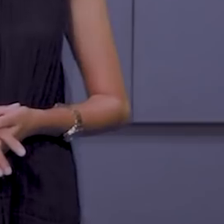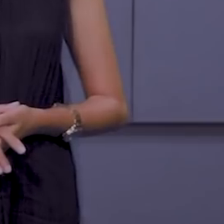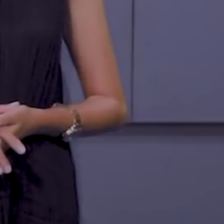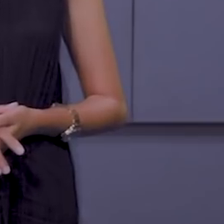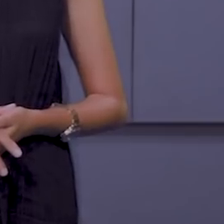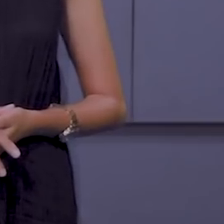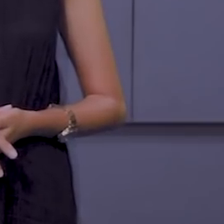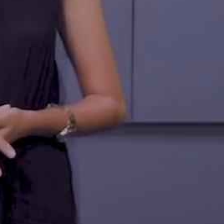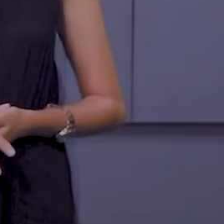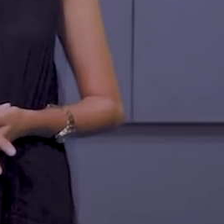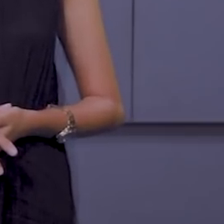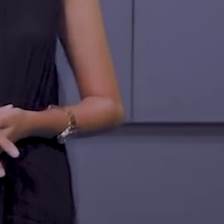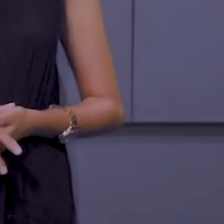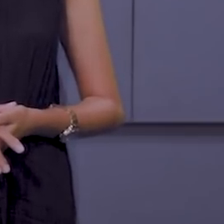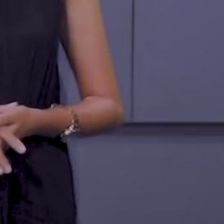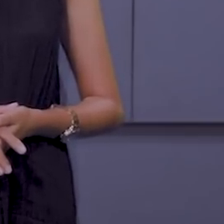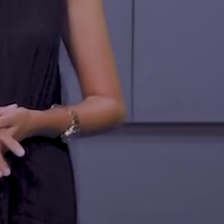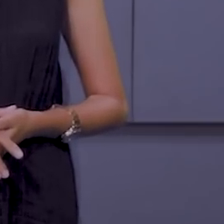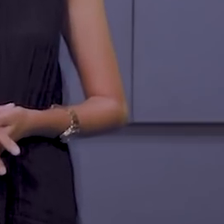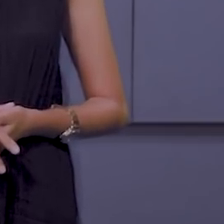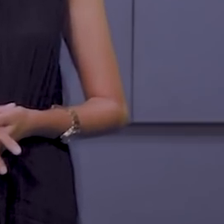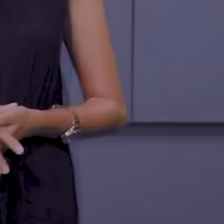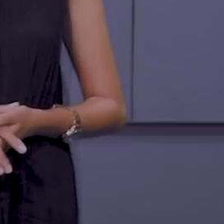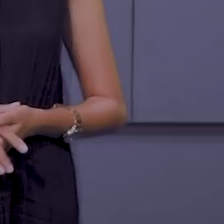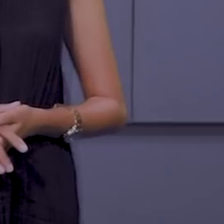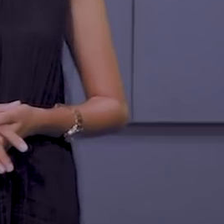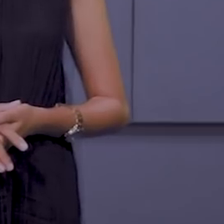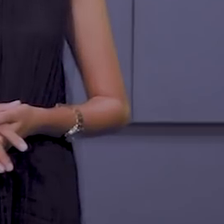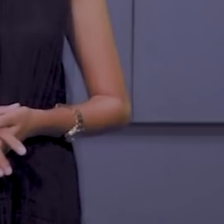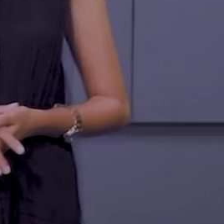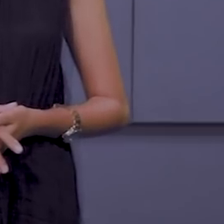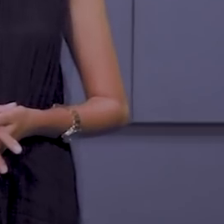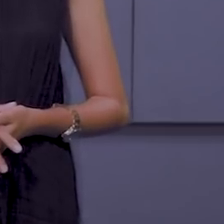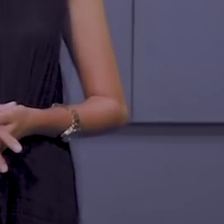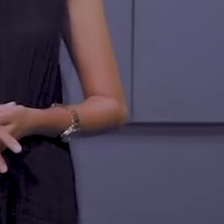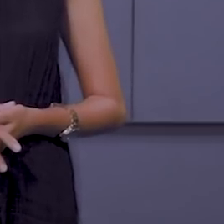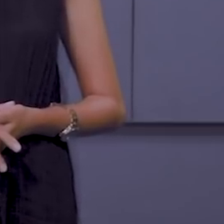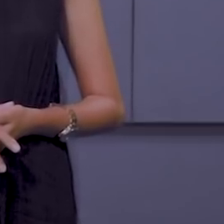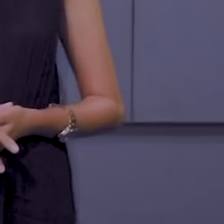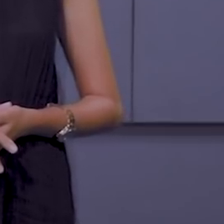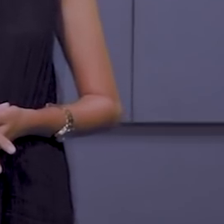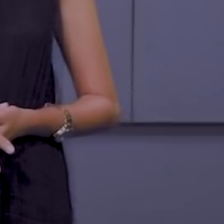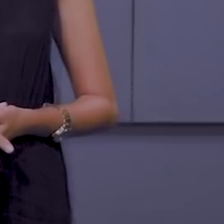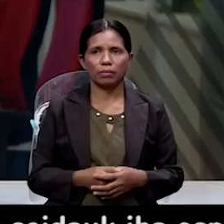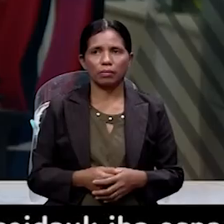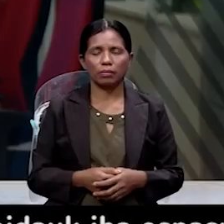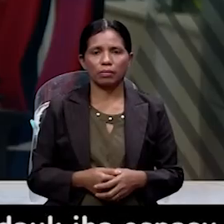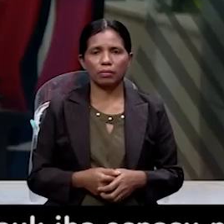Kita harus subscribe, nuhanya butang notifikasi, atau nuhnya kita boleh sila lebih lakon informasi pun usi ami.